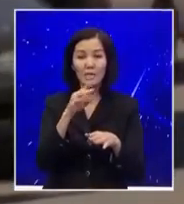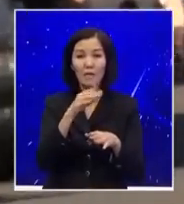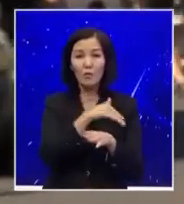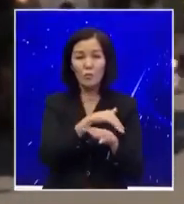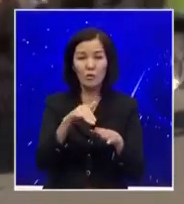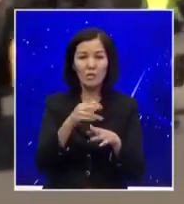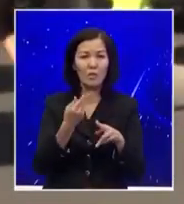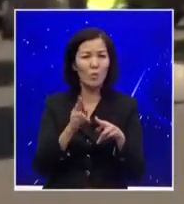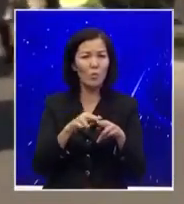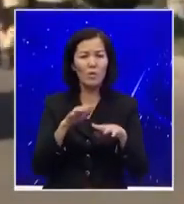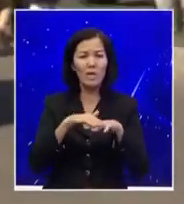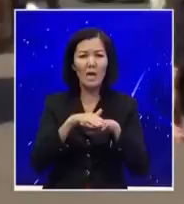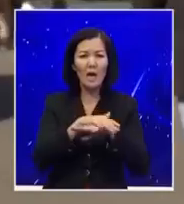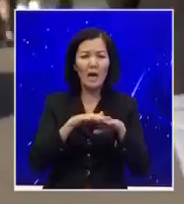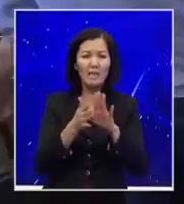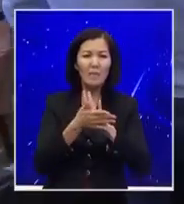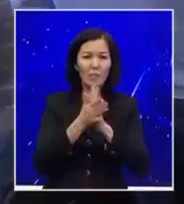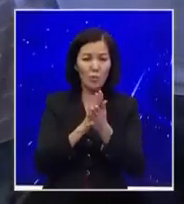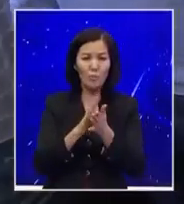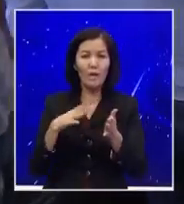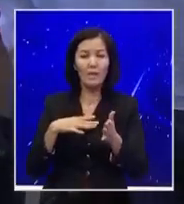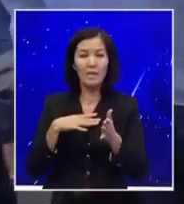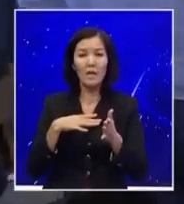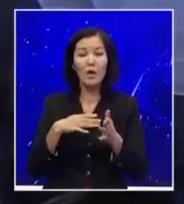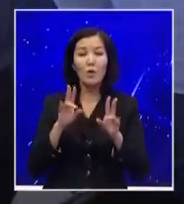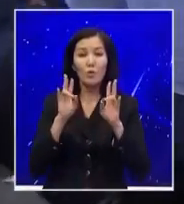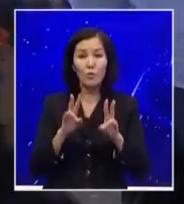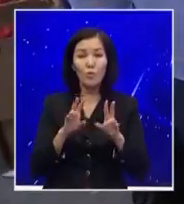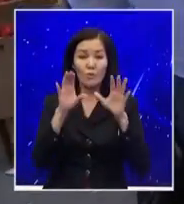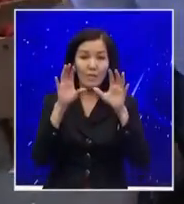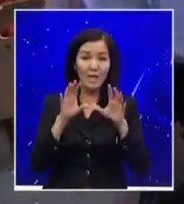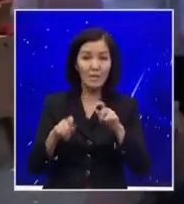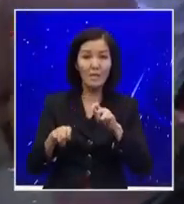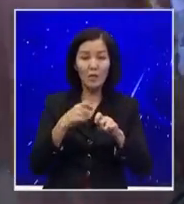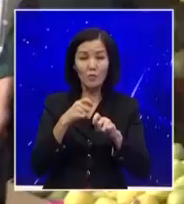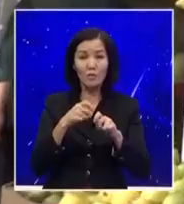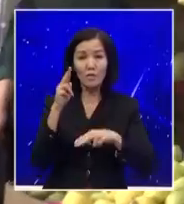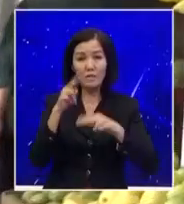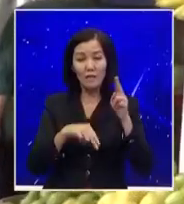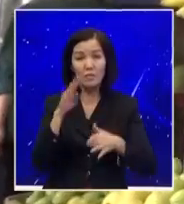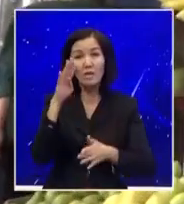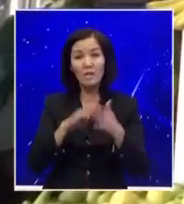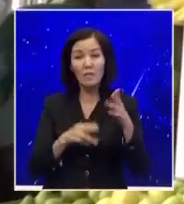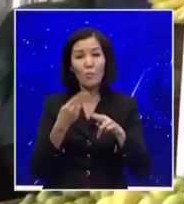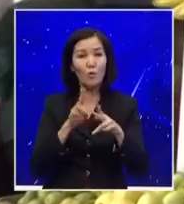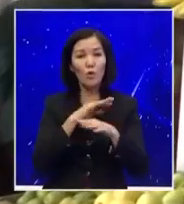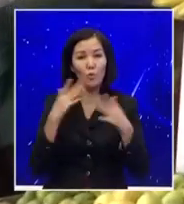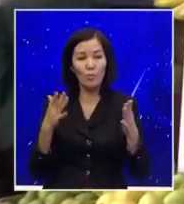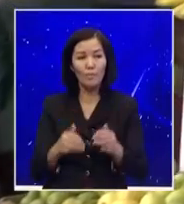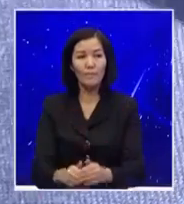адам аяғы көп, сауда жақсы жүреді дейді саудагерлер. Бірақ оларға заңды бұзған үшін салынып жатқан айыппұлдар да аз